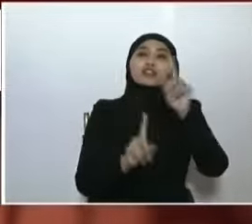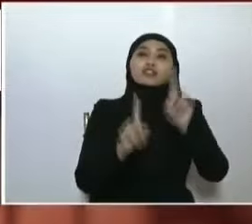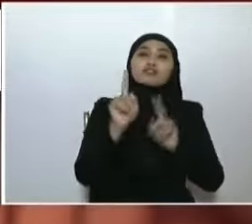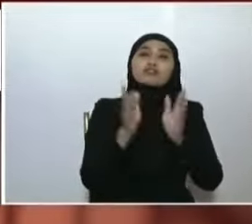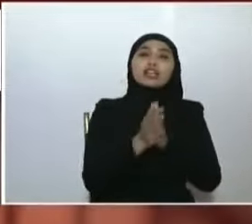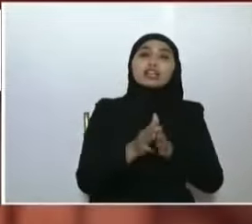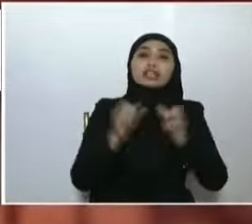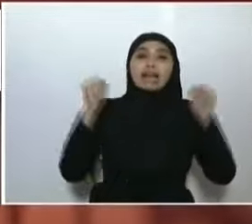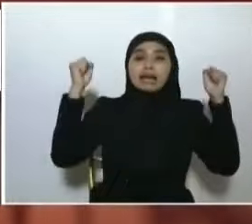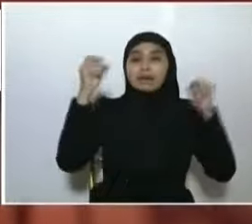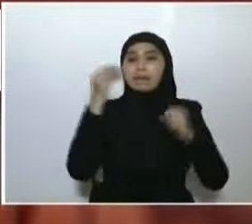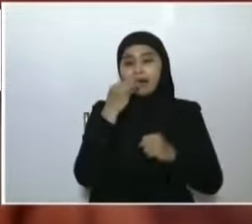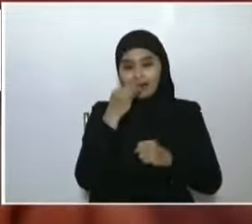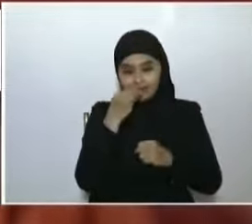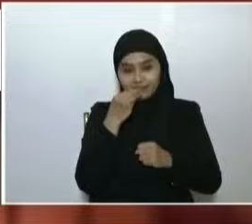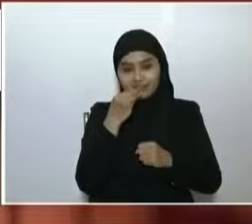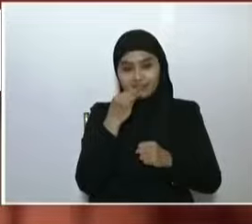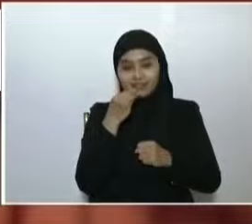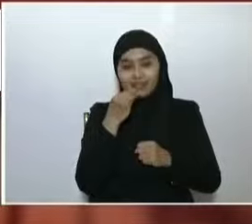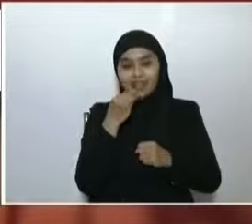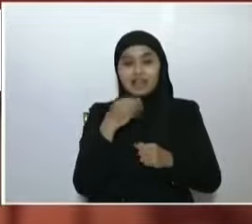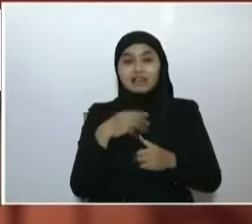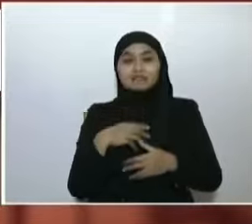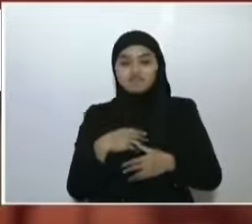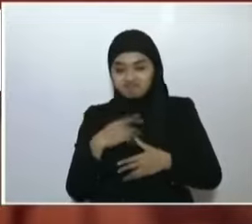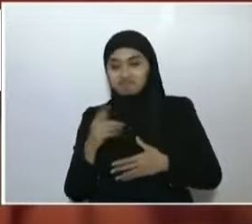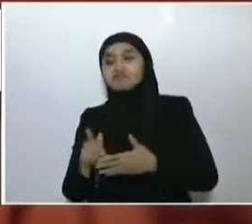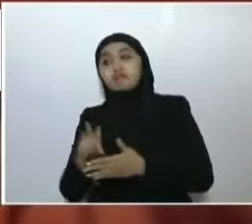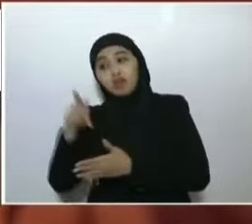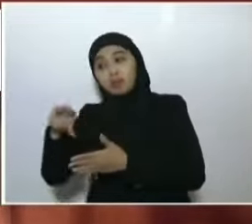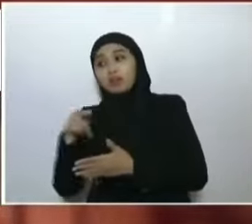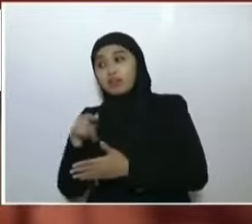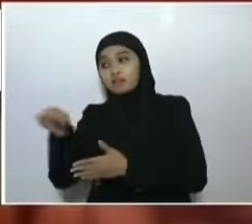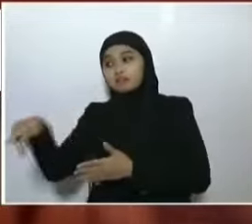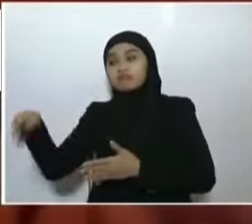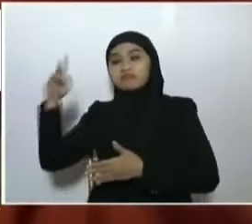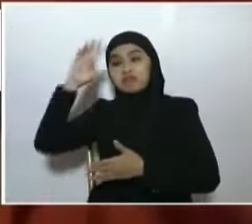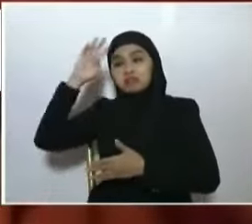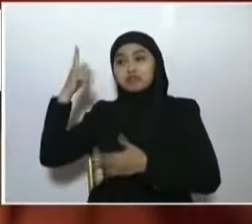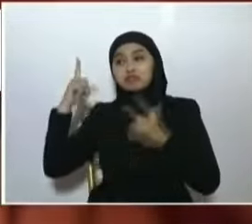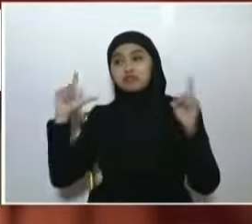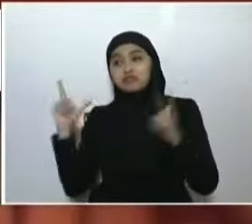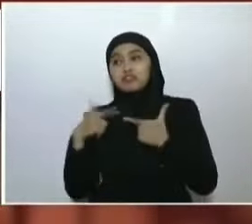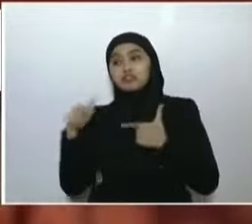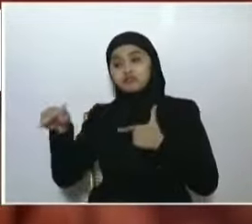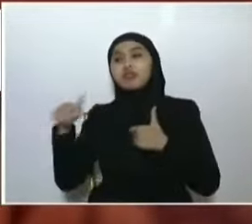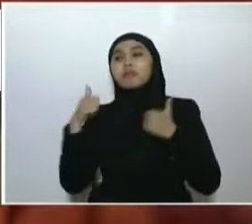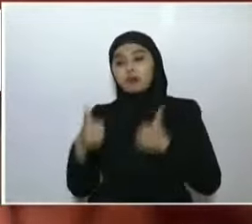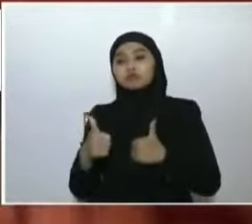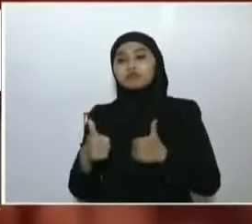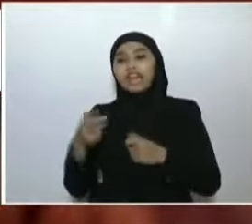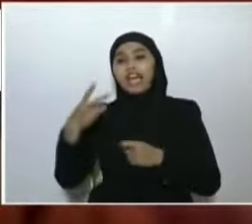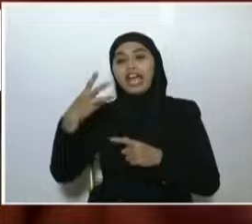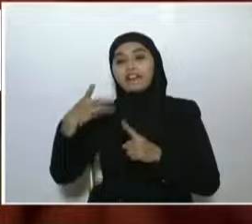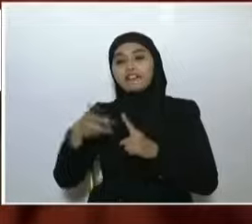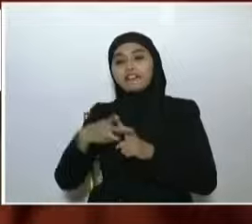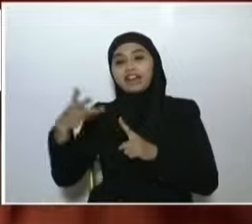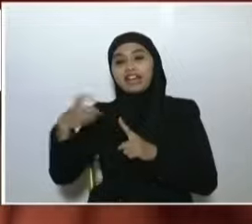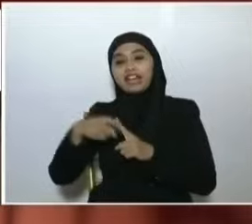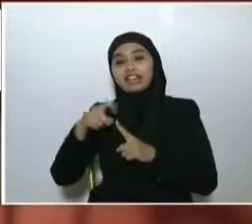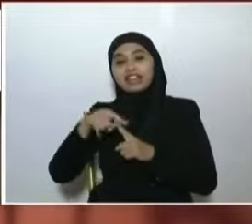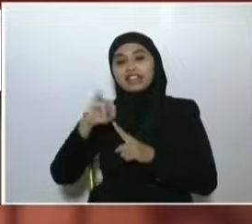pangan tapi jelas ee program-program Mas rutvi merupakan program-program yang menurut saya sangat efektif untuk